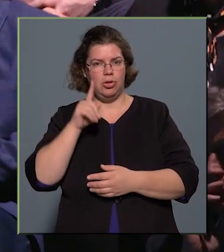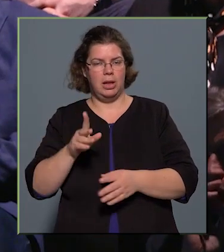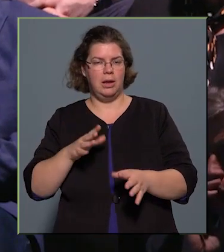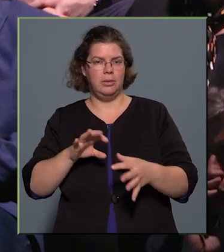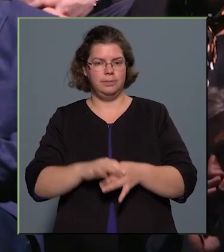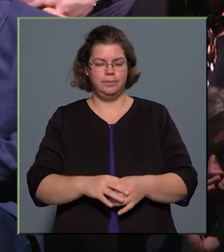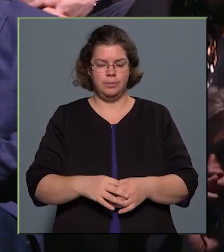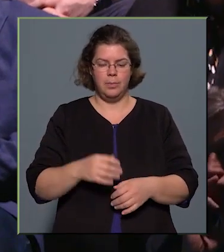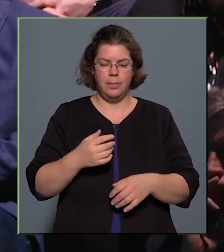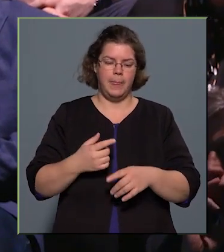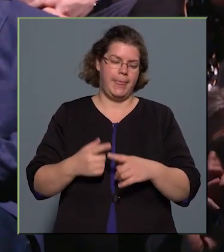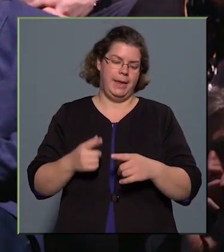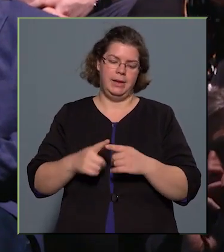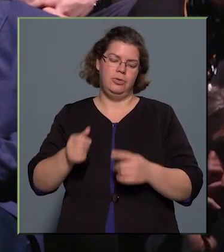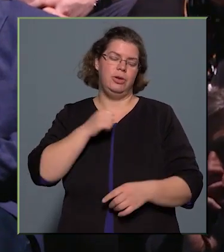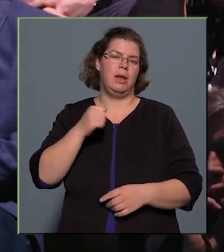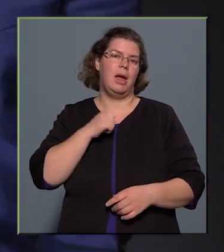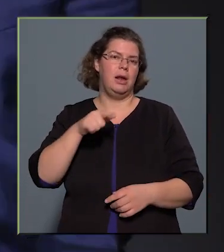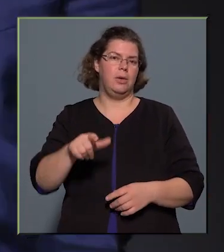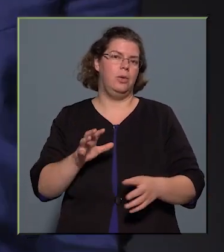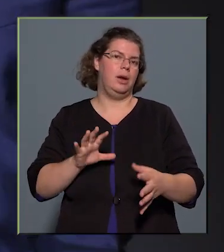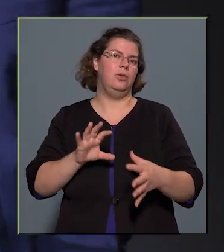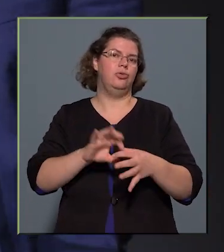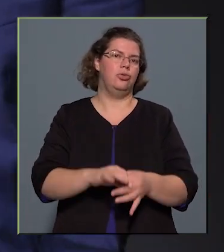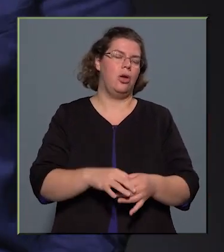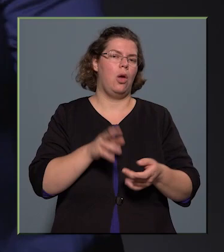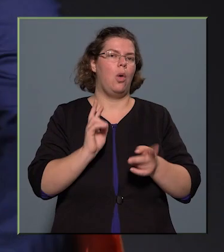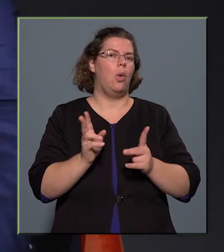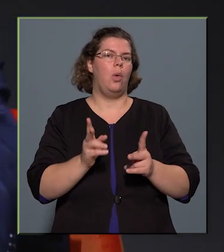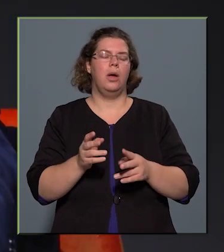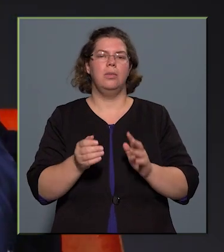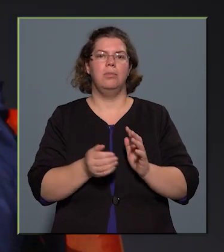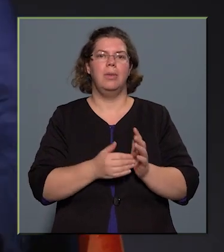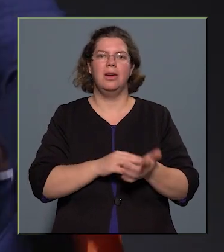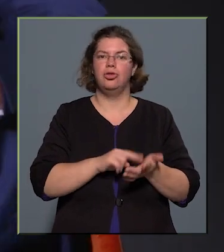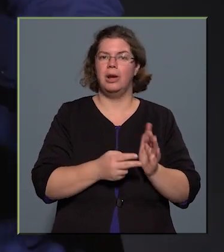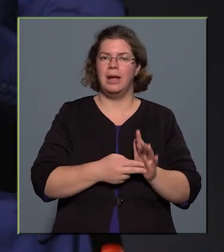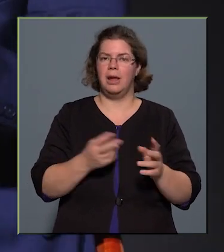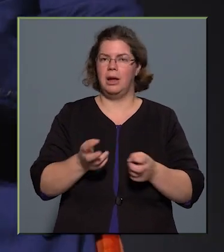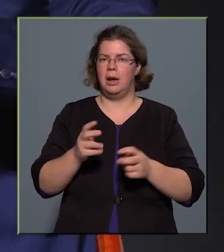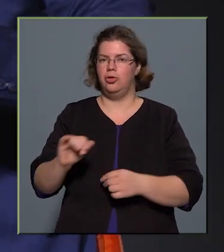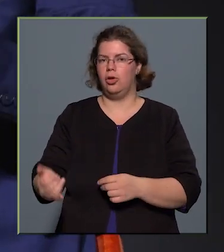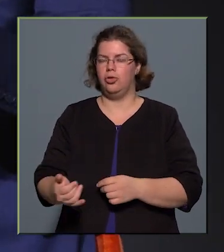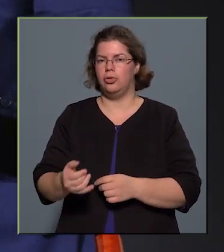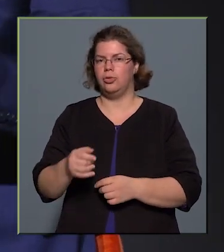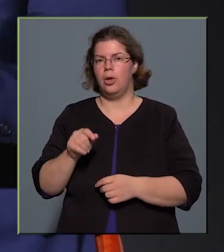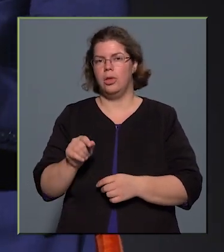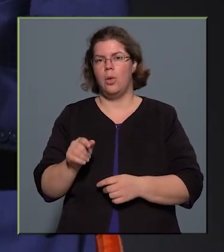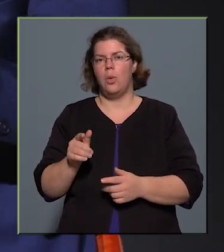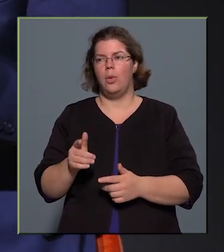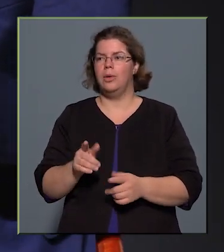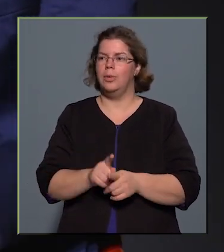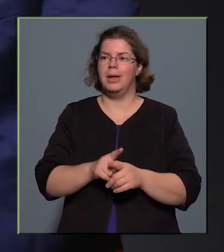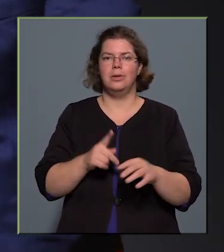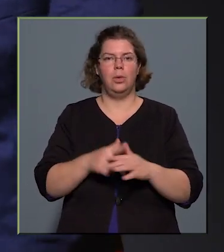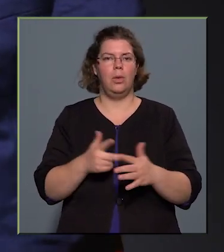a Gergőnek a felvetésére is reflektálnék, ugye azzal, hogy sokszor még a stratégiakeresés is ugye az ő, tehát ez egy olyan